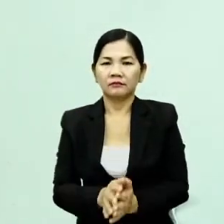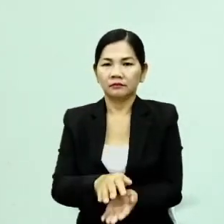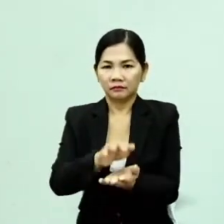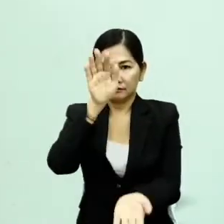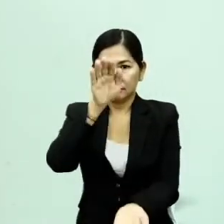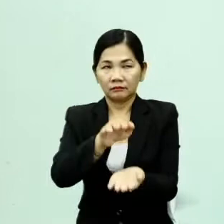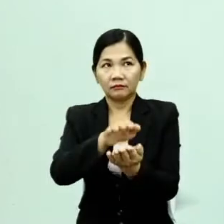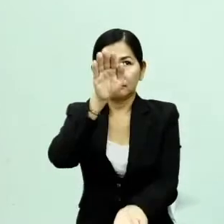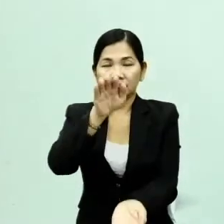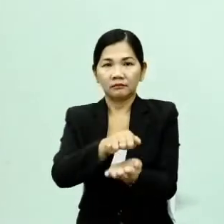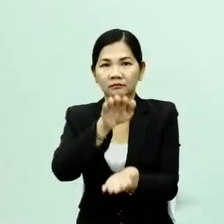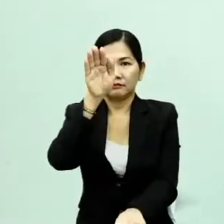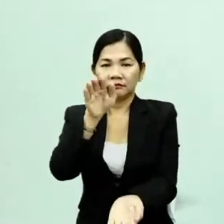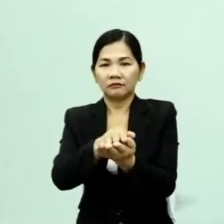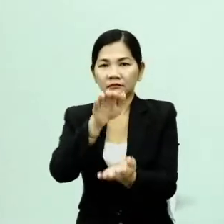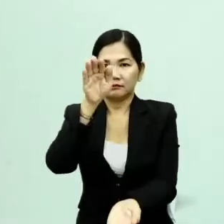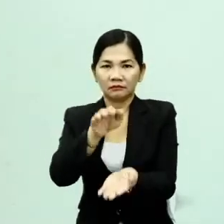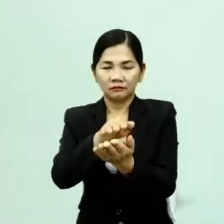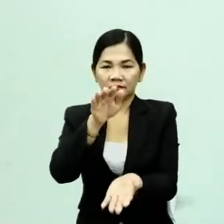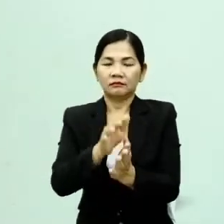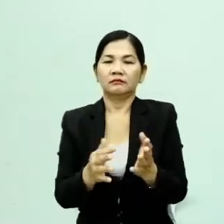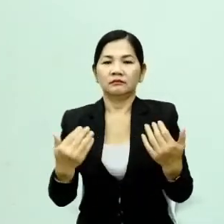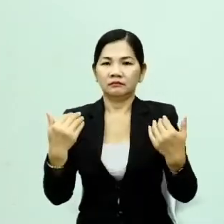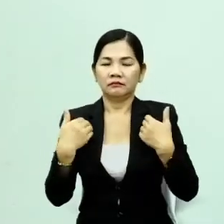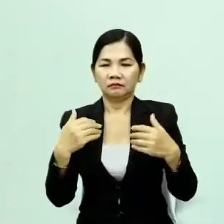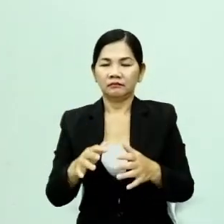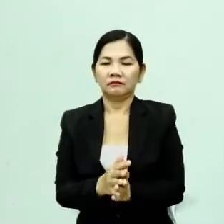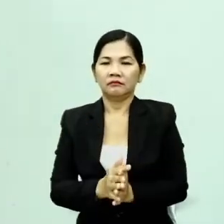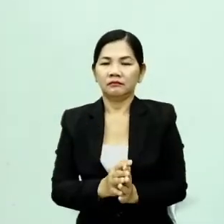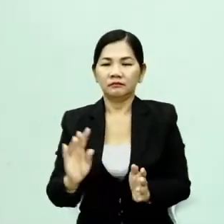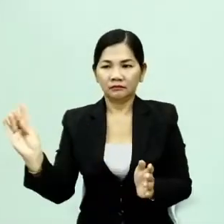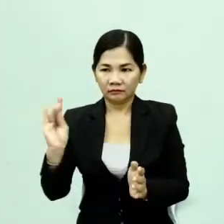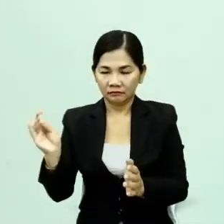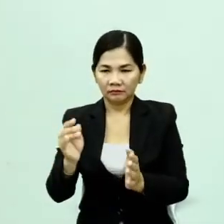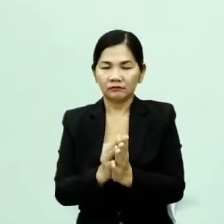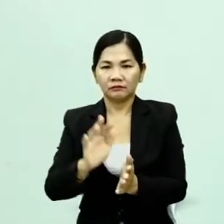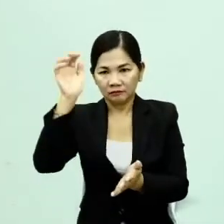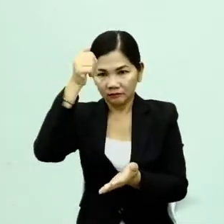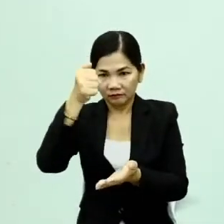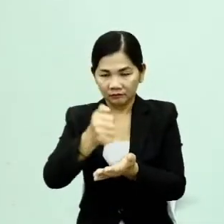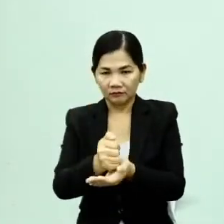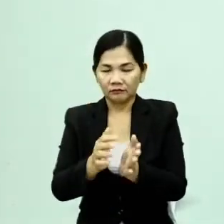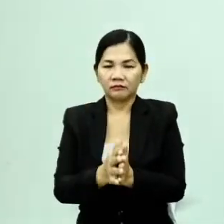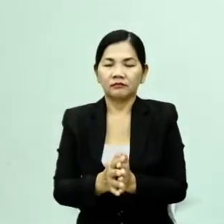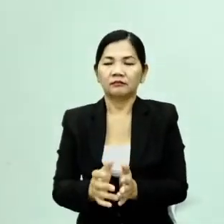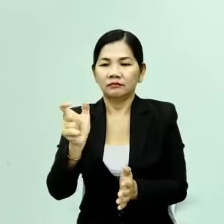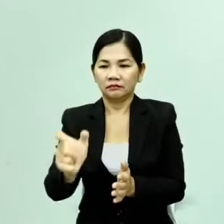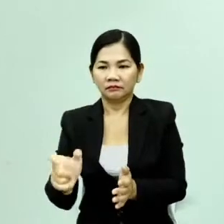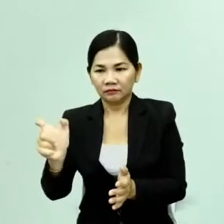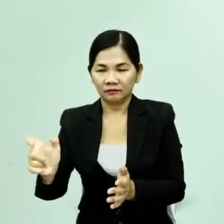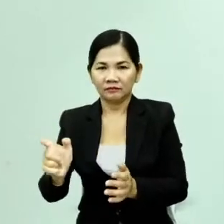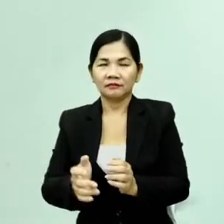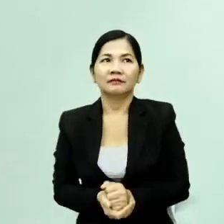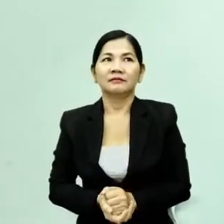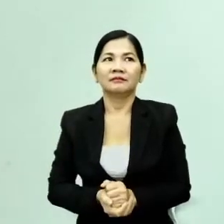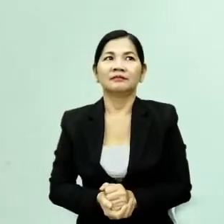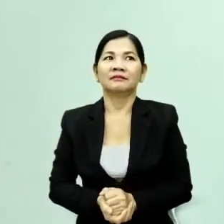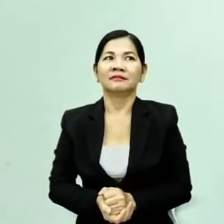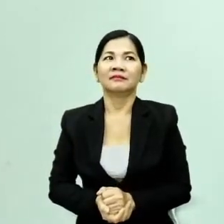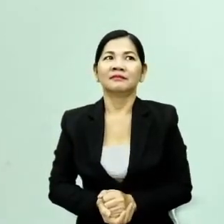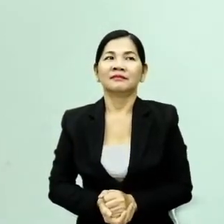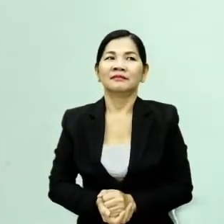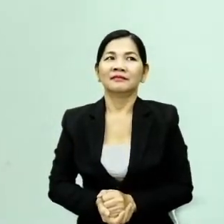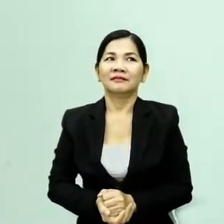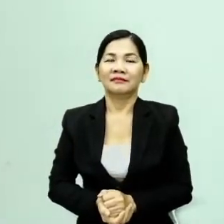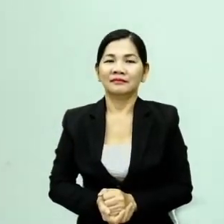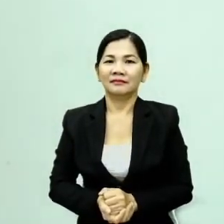na con chân chân con cất tặng ác niệm mới ta sắt cọp bờ nè cha bắt đo bị giàu cho vậy kia tới đo mình nuôi dưỡng cha chân con